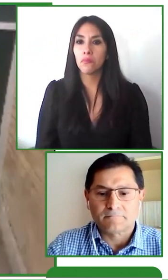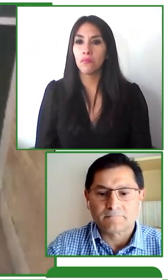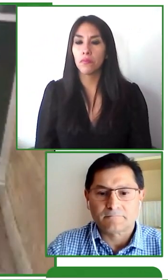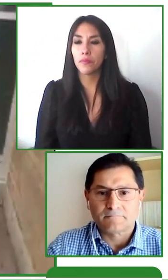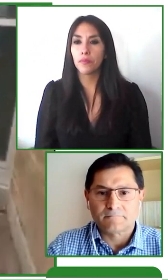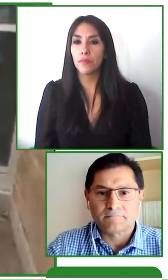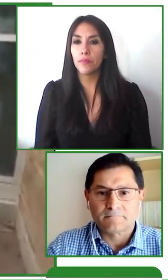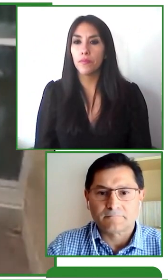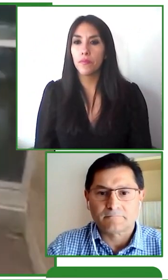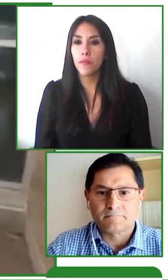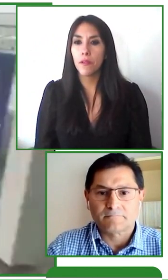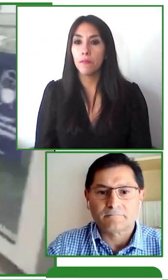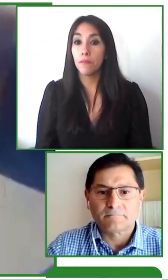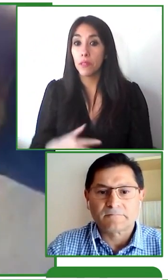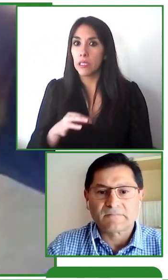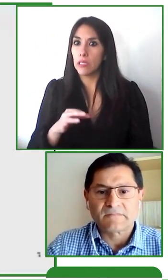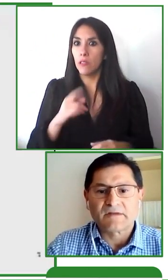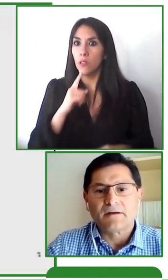Félicitations, Benjamin.